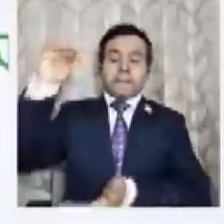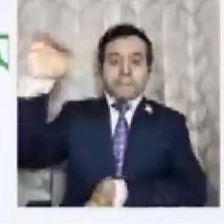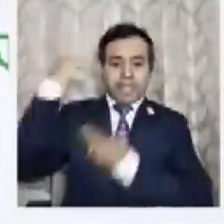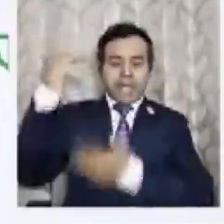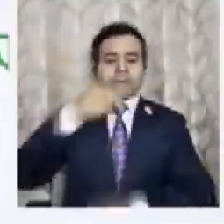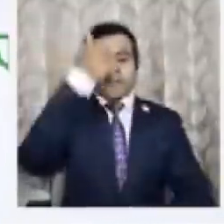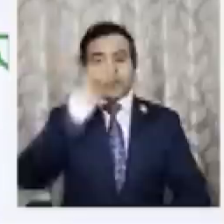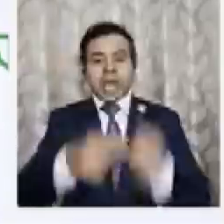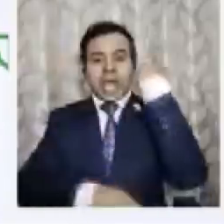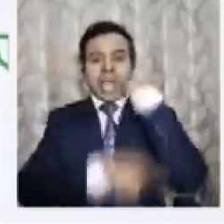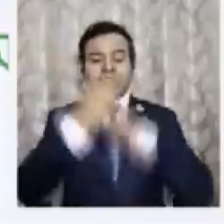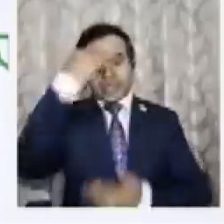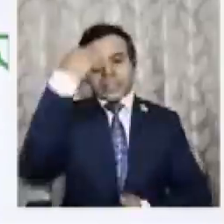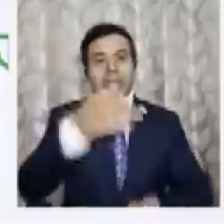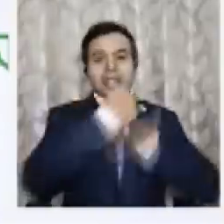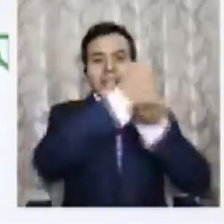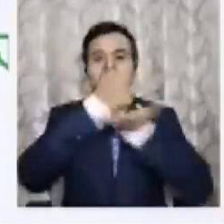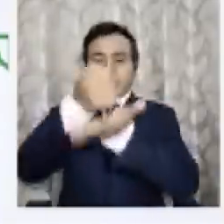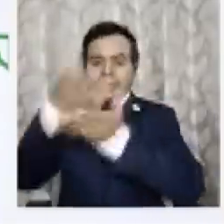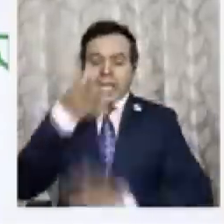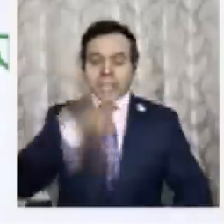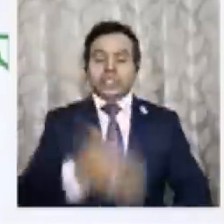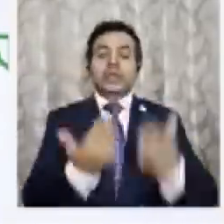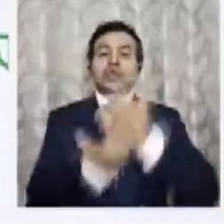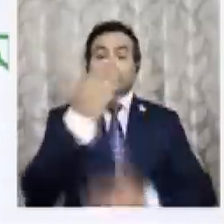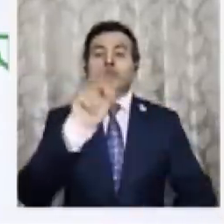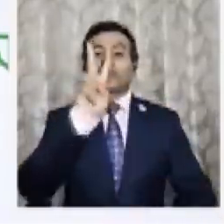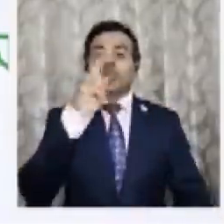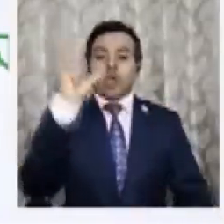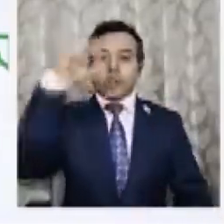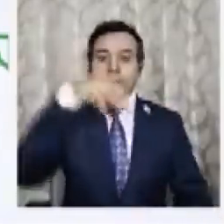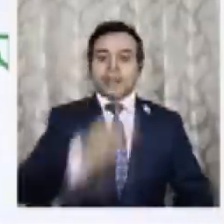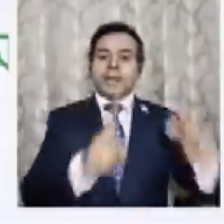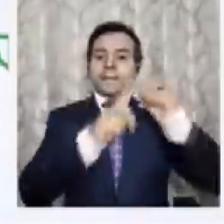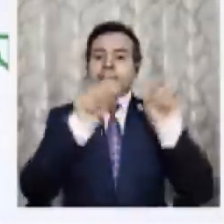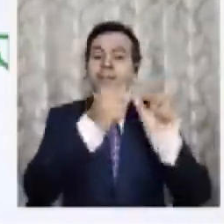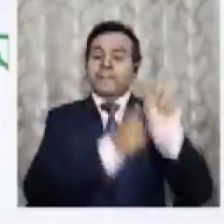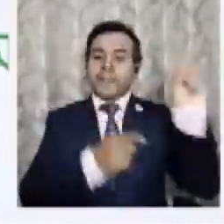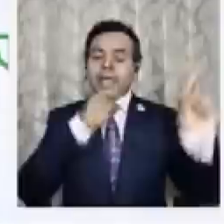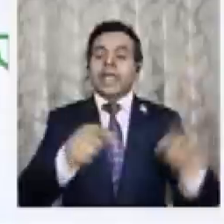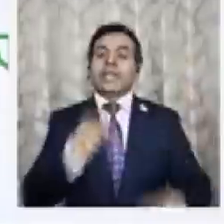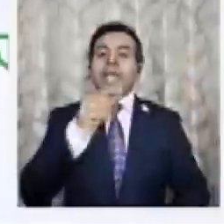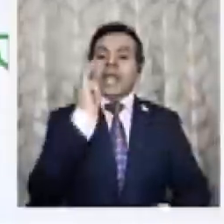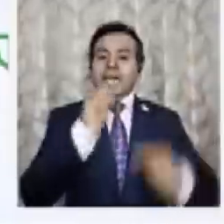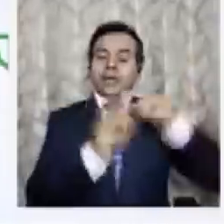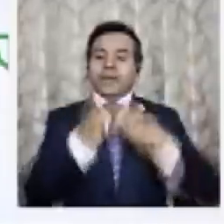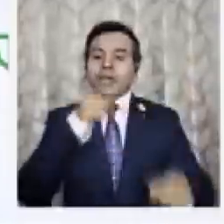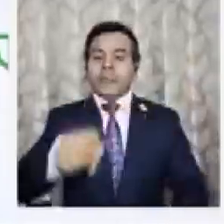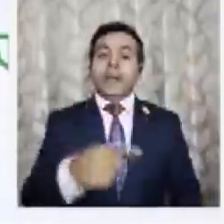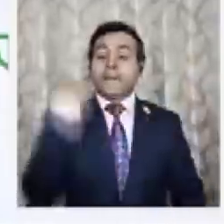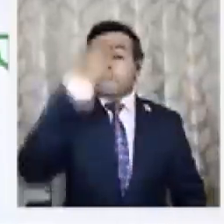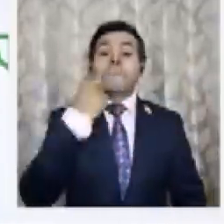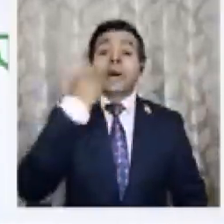বিতরণ করেছেন বিভিন্ন হাসপাতালে এবং বিভিন্ন প্রতিষ্ঠানে। আজকে উল্লেখ করতে চাই দুটি প্রতিষ্ঠান, পে ইট